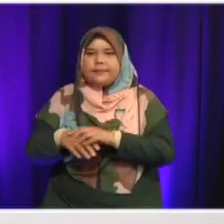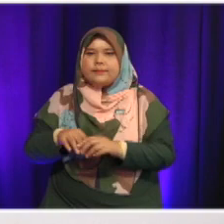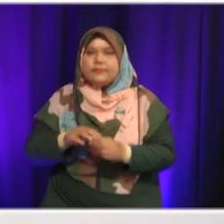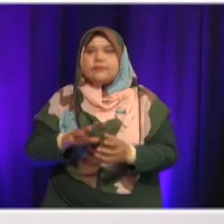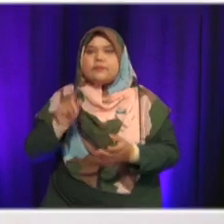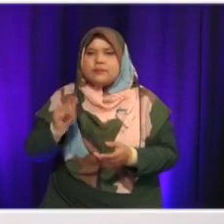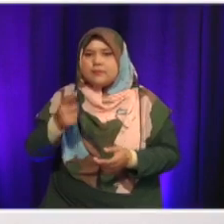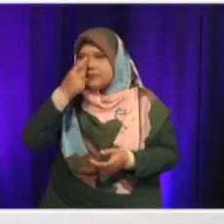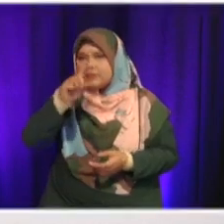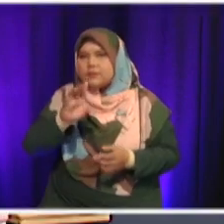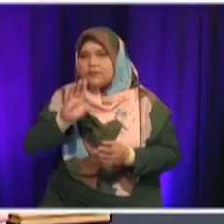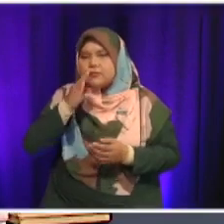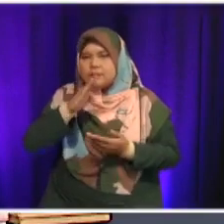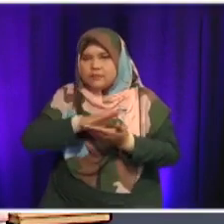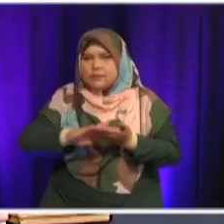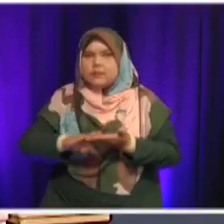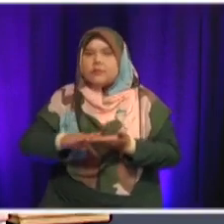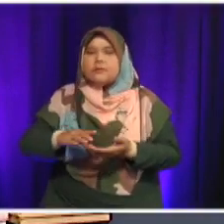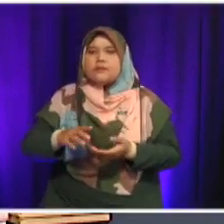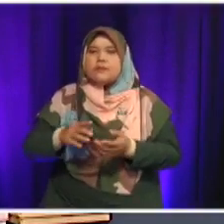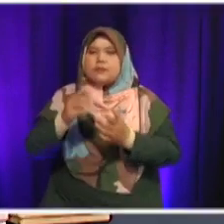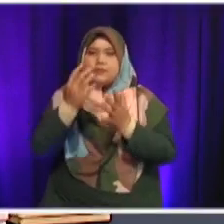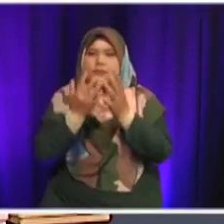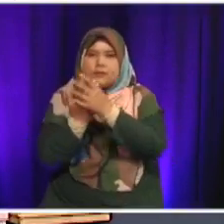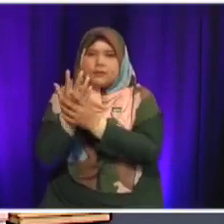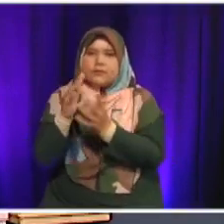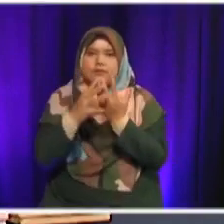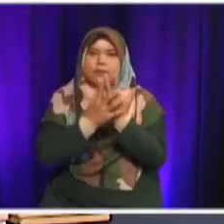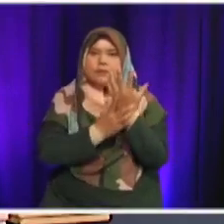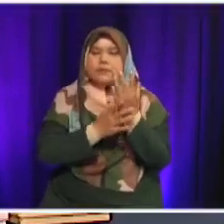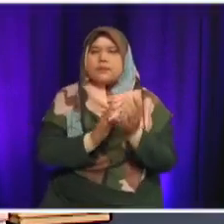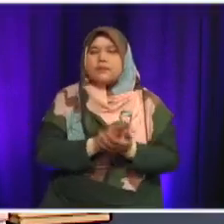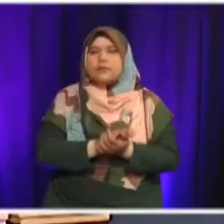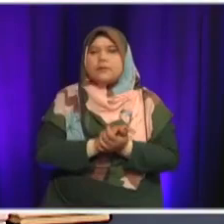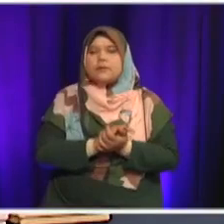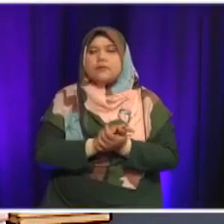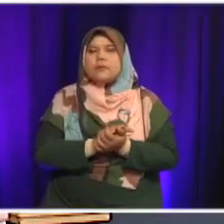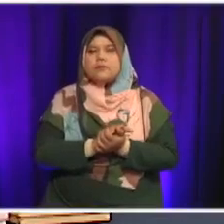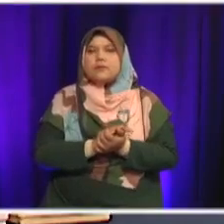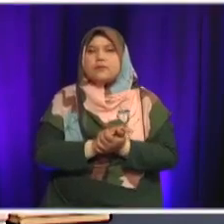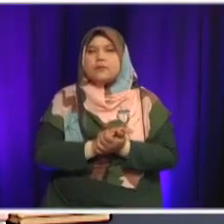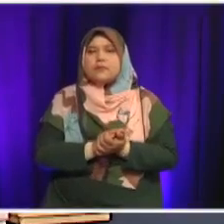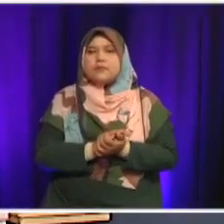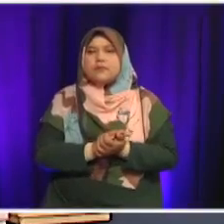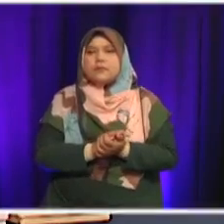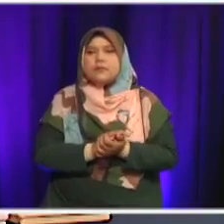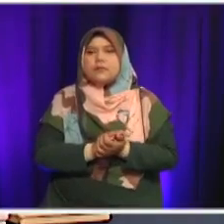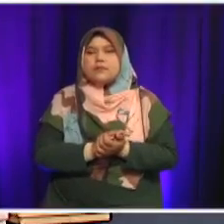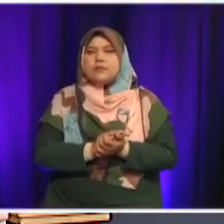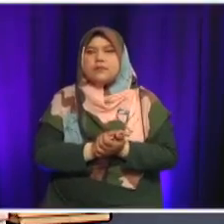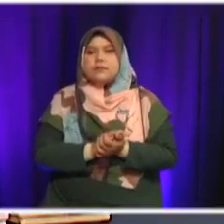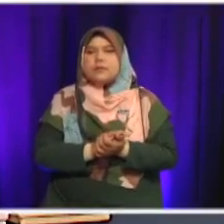kebersihan perlu diamalkan Cobalah kita tidak pakai sarung tangan betul sudah siap